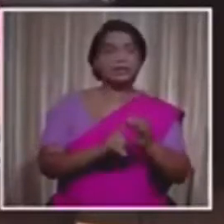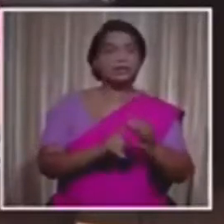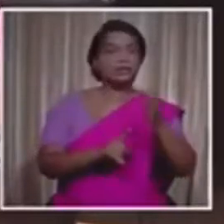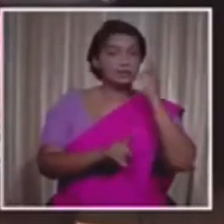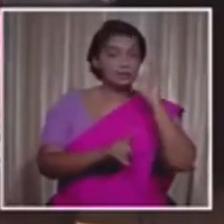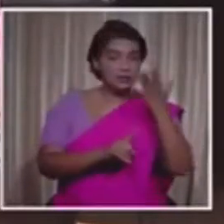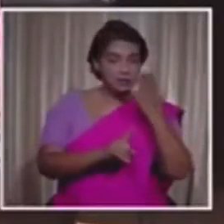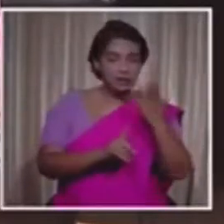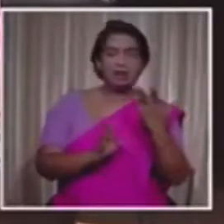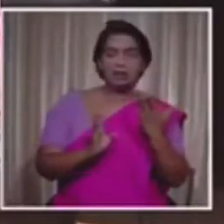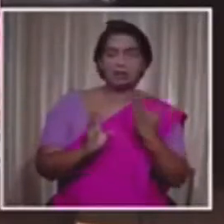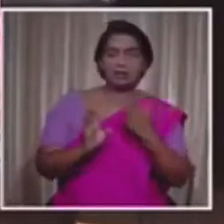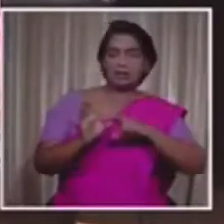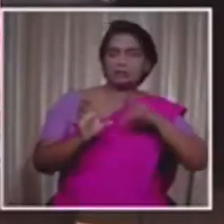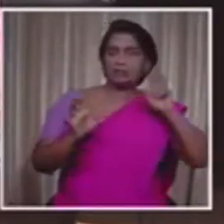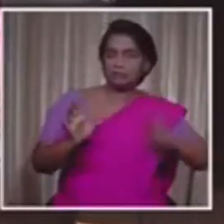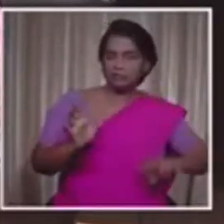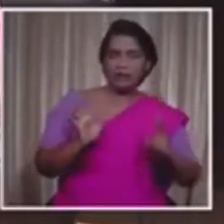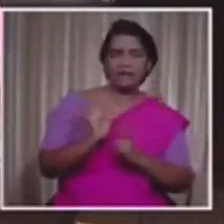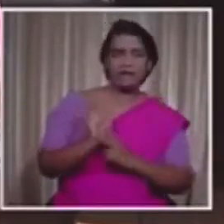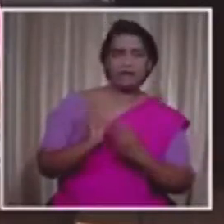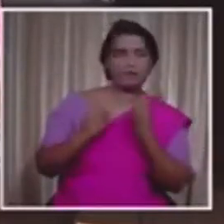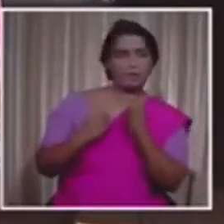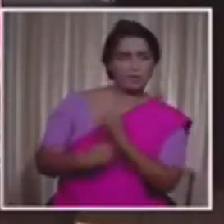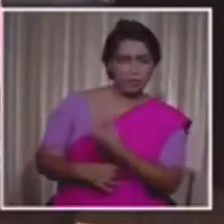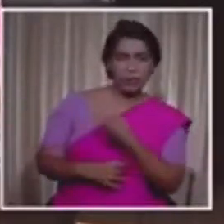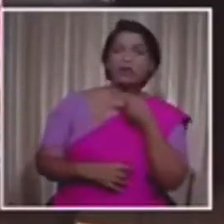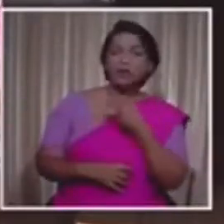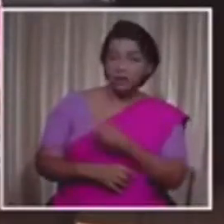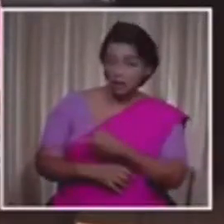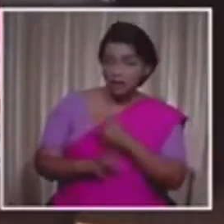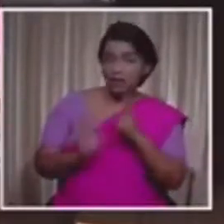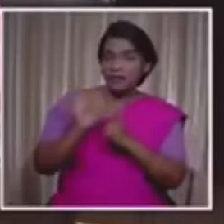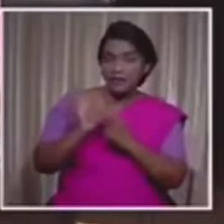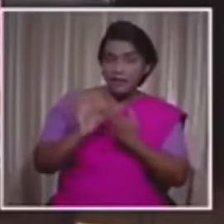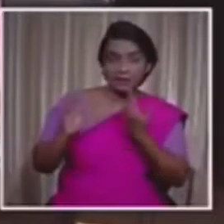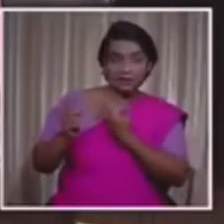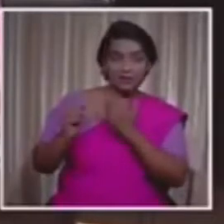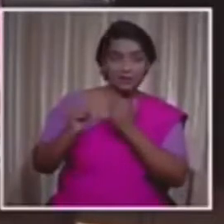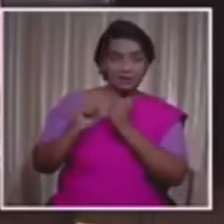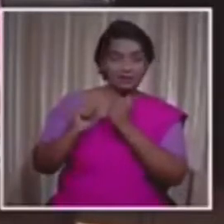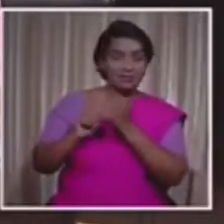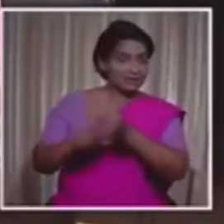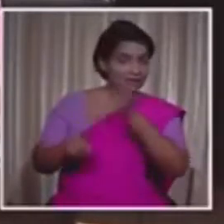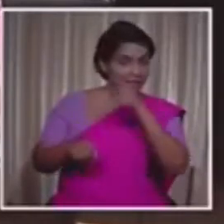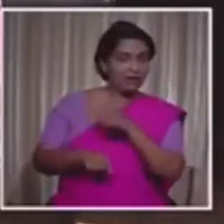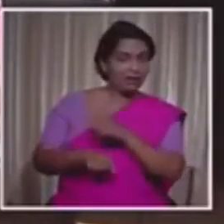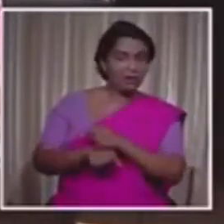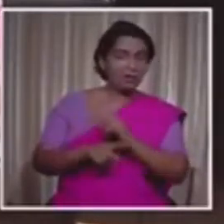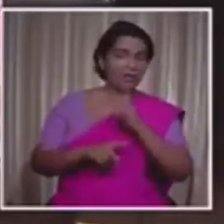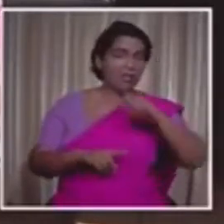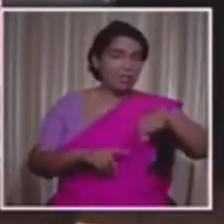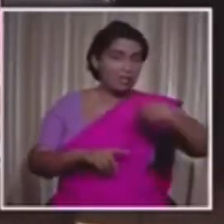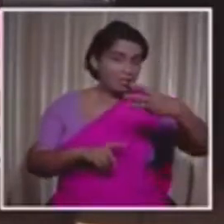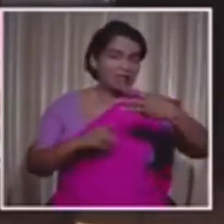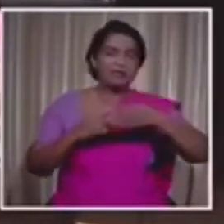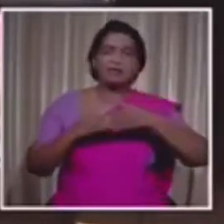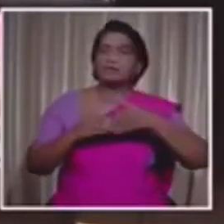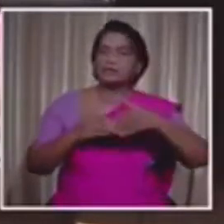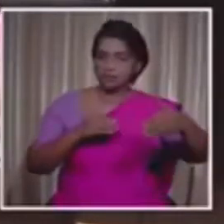दूरये पुरप्पाडुवक एतिवु विट ए पुरप्पाडुव एतिवि दिन तुनक